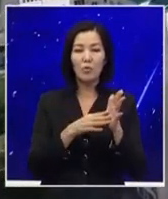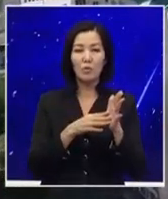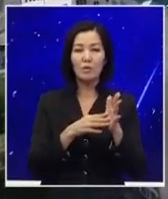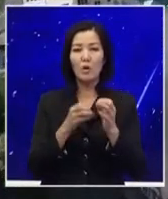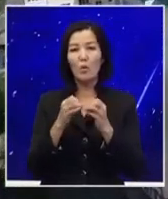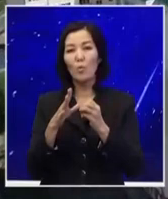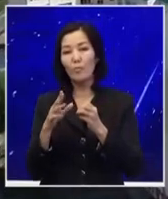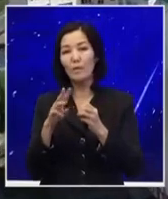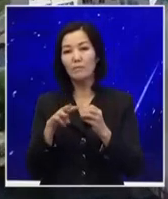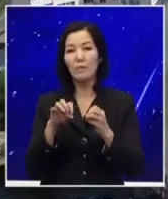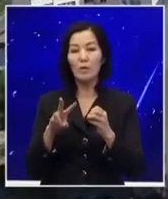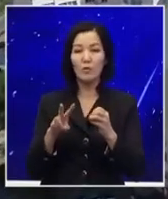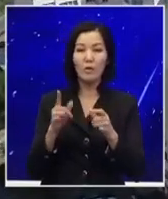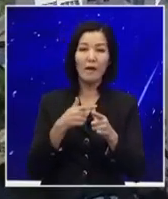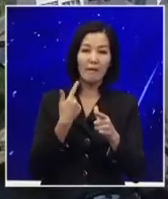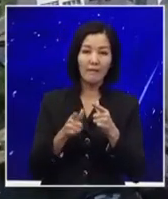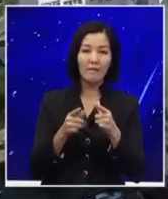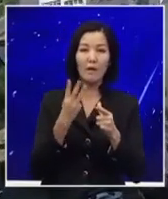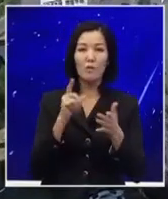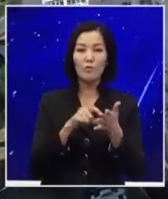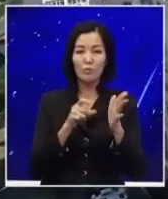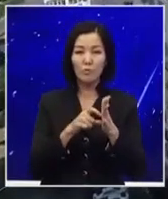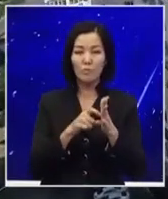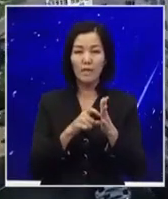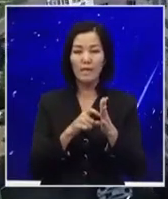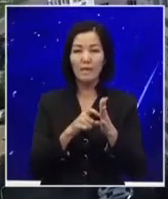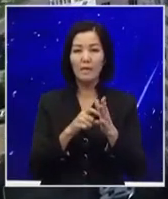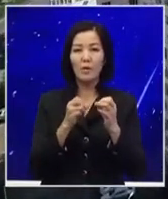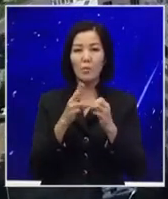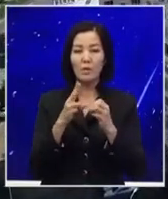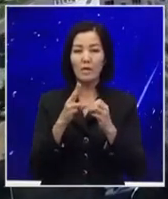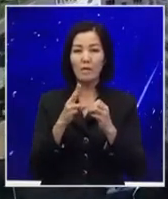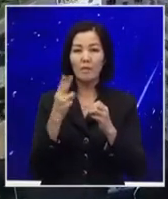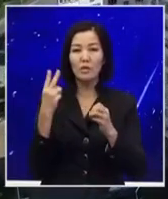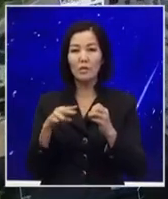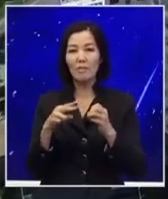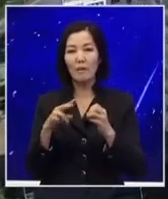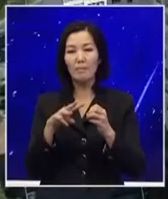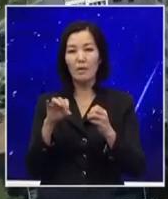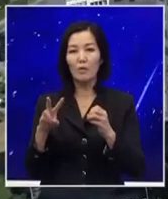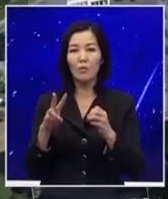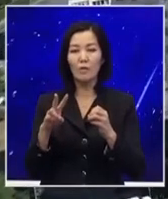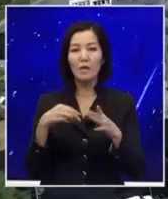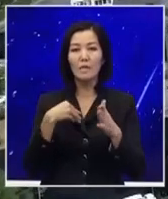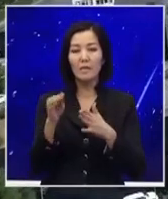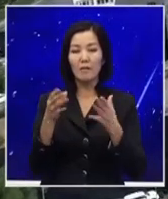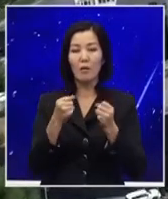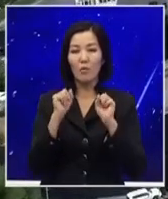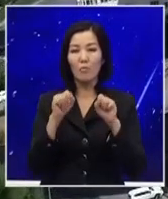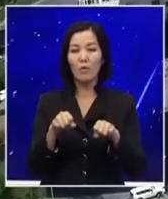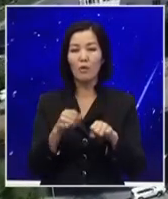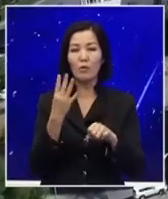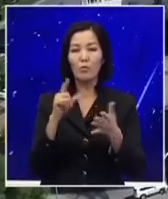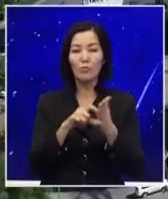бен 15 миллион теңге шамасында. Ал үш бөлмелі пәтерді 12 мен 20 миллион теңге аралығында алуға болады.